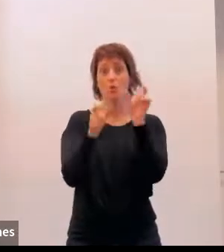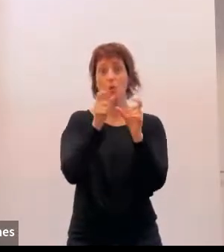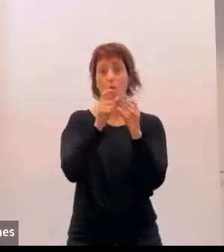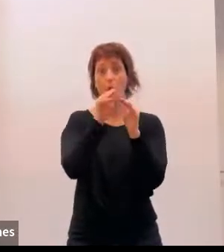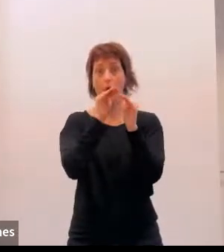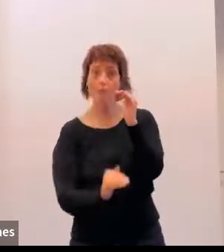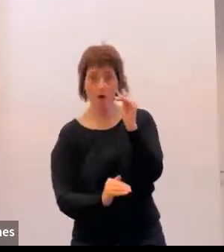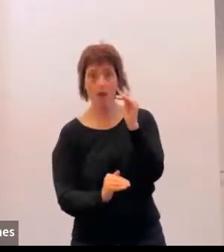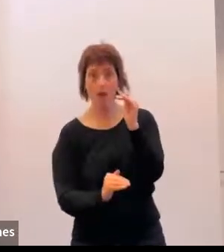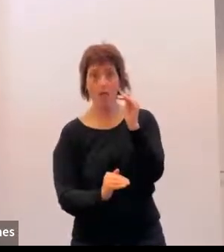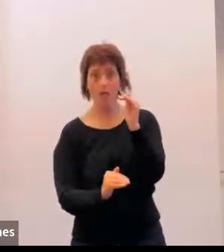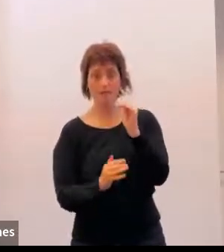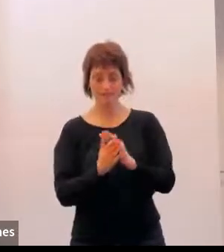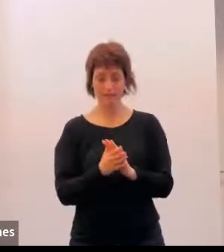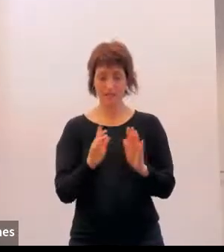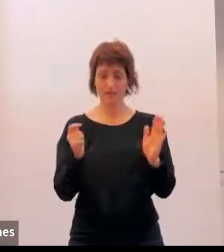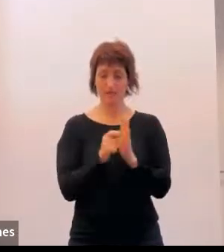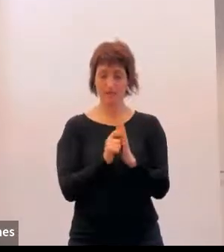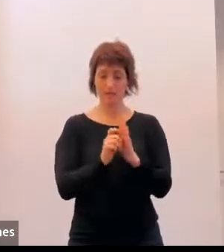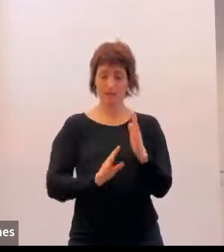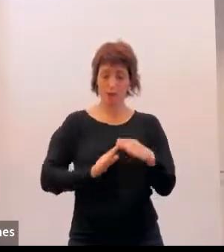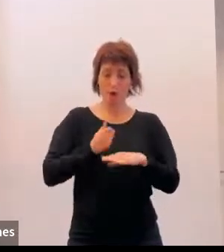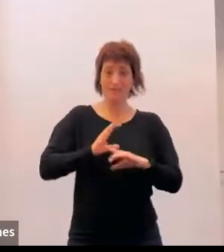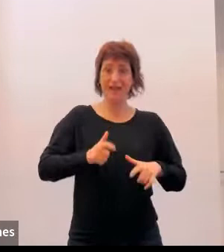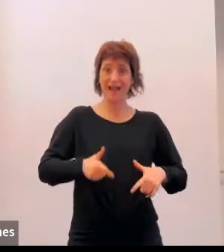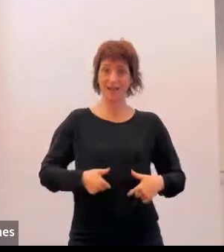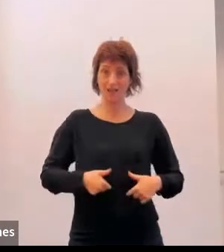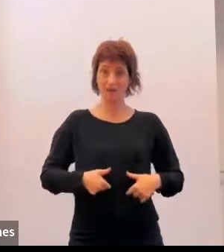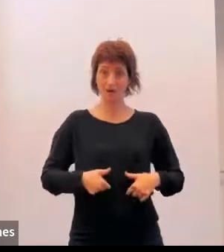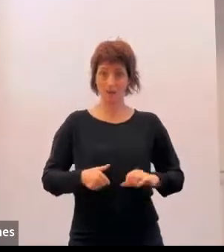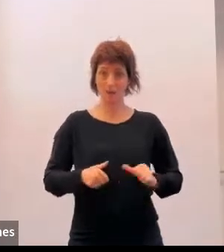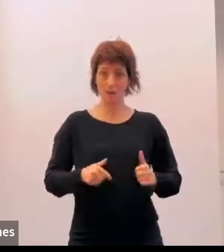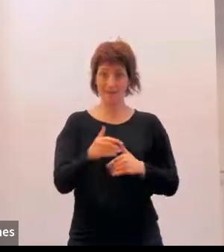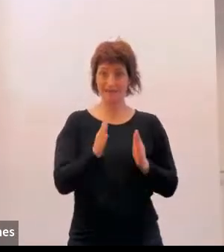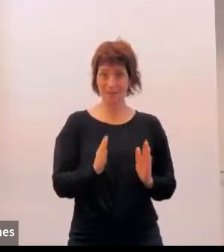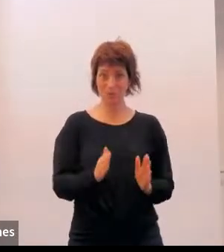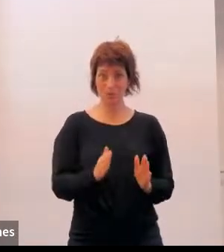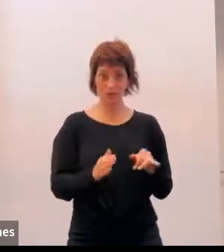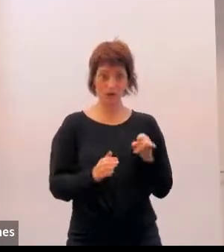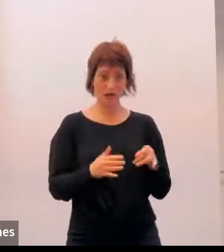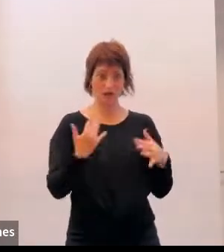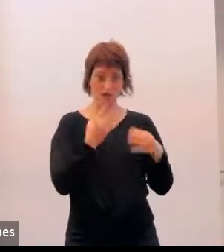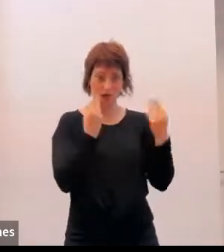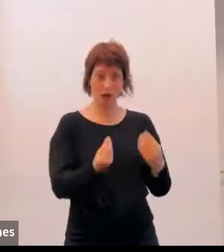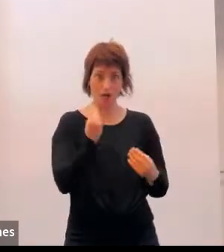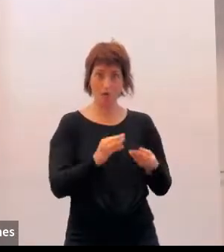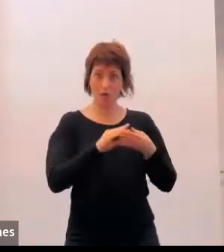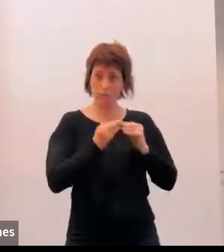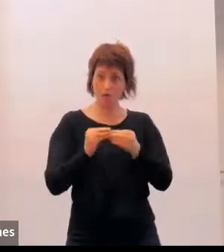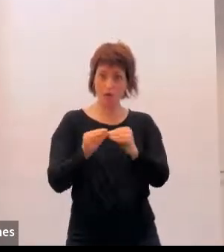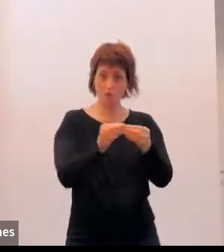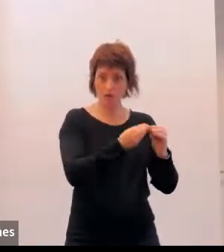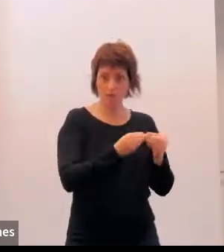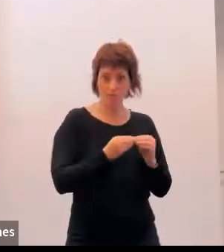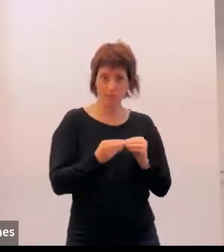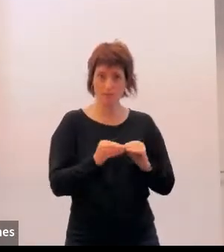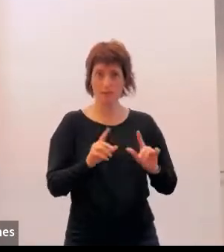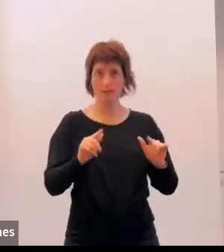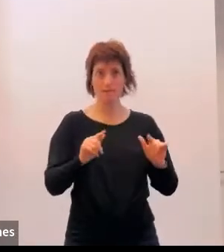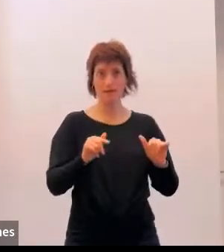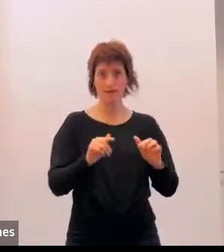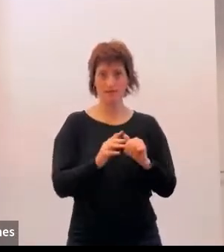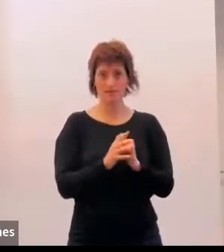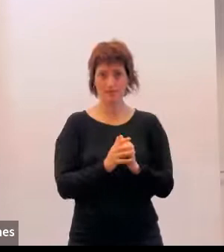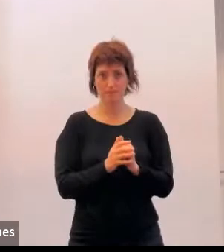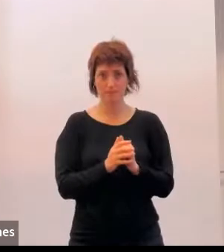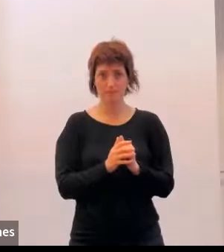avant même l'entrée en petite section, un grand nombre d'enfants est déjà touché par des difficultés que l'école peine souvent à résorber